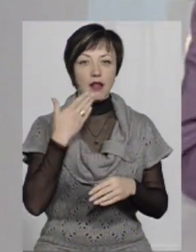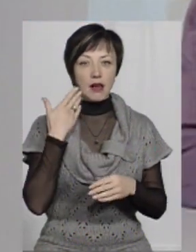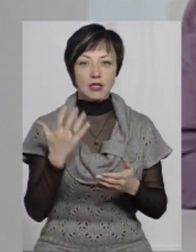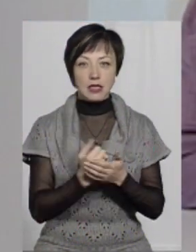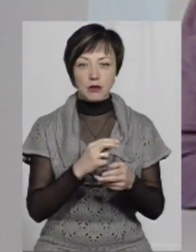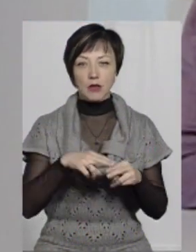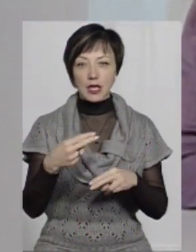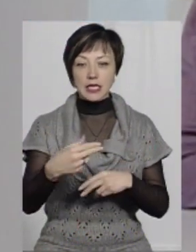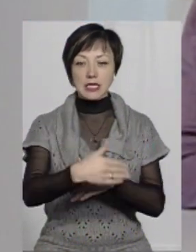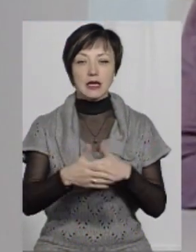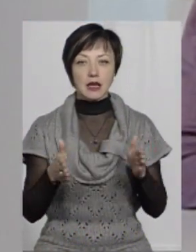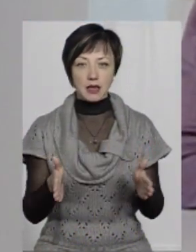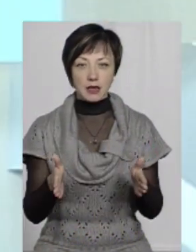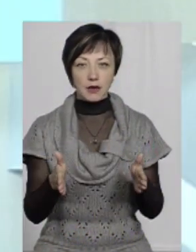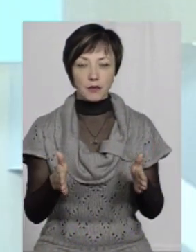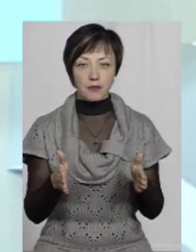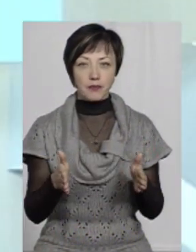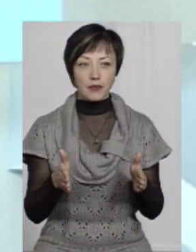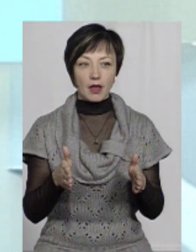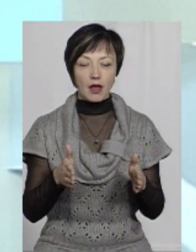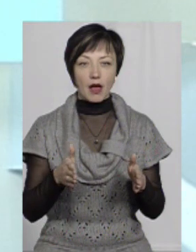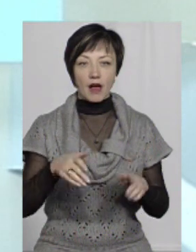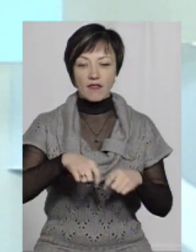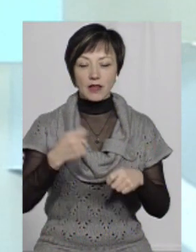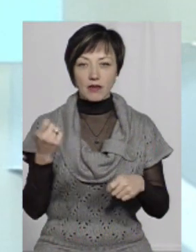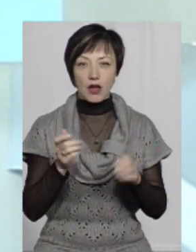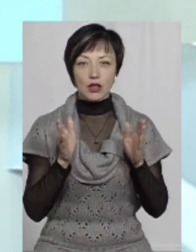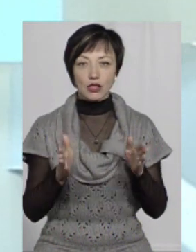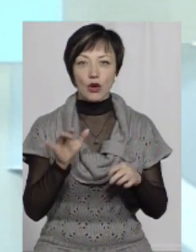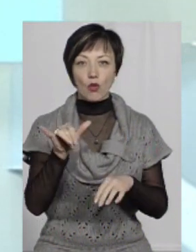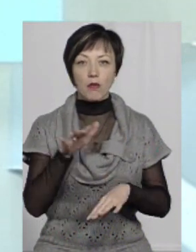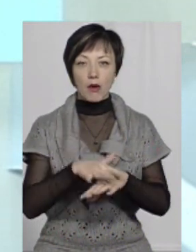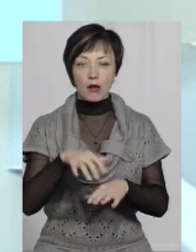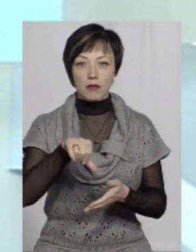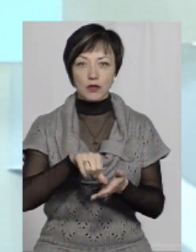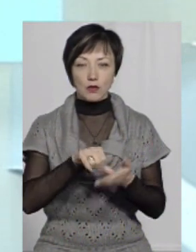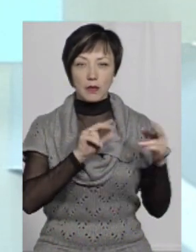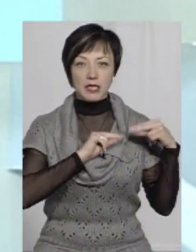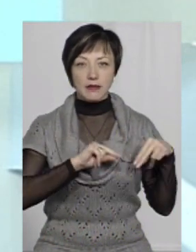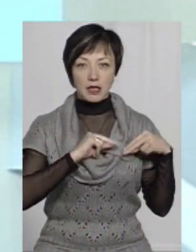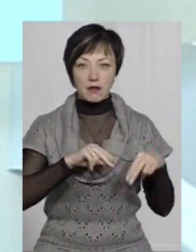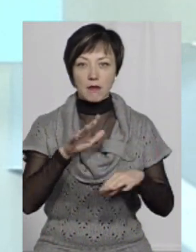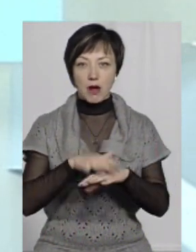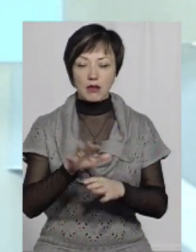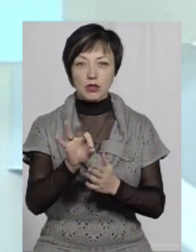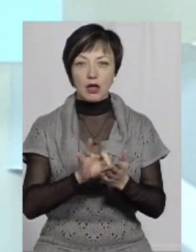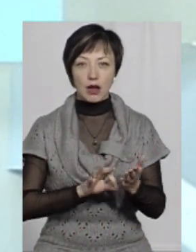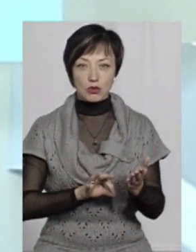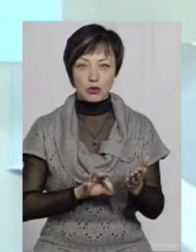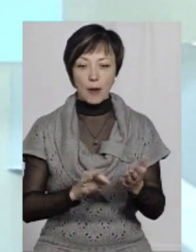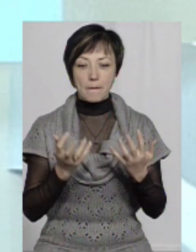повернути. Так, скриньки вскриваються лише в банку, в присутності банківських працівників, зразу